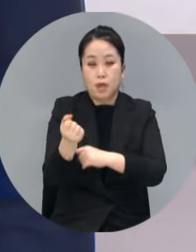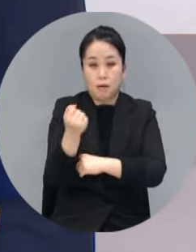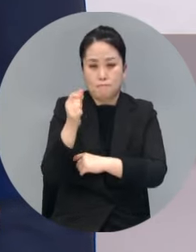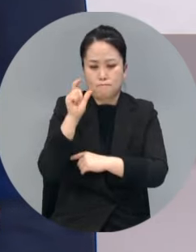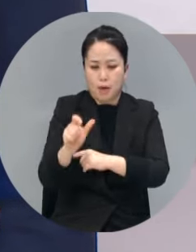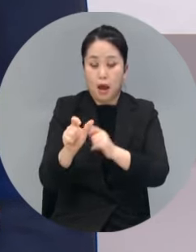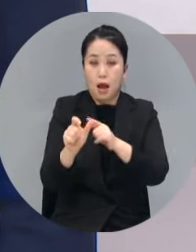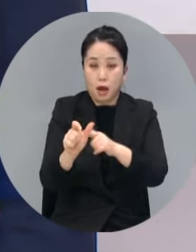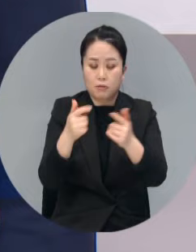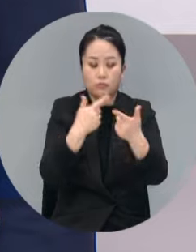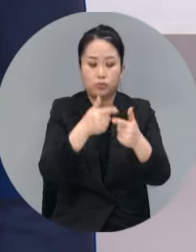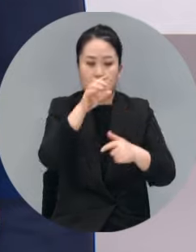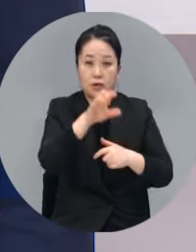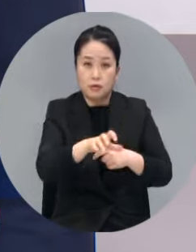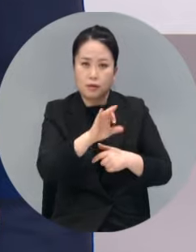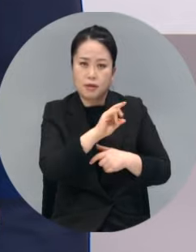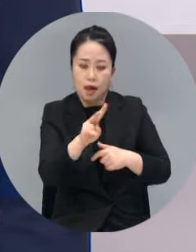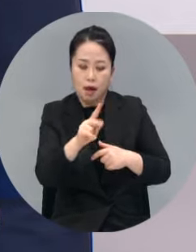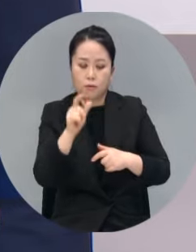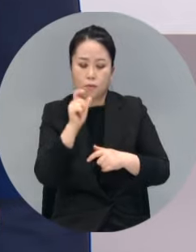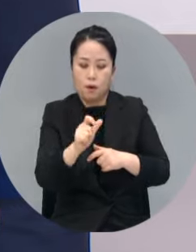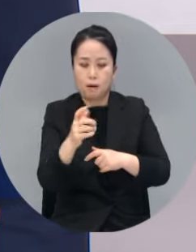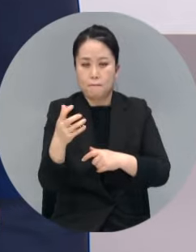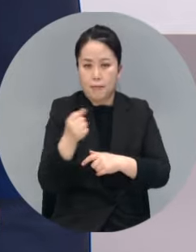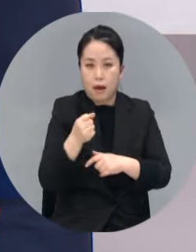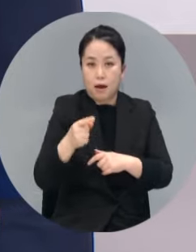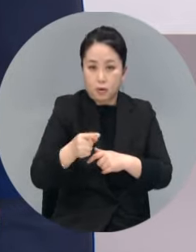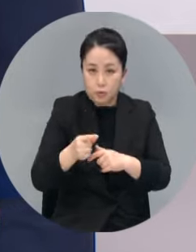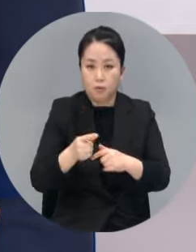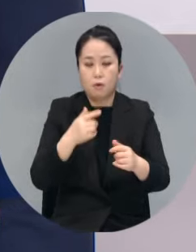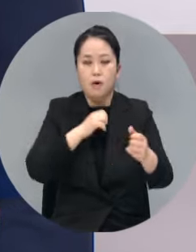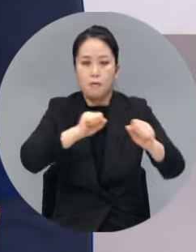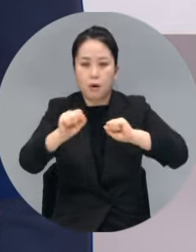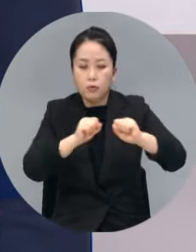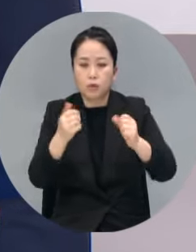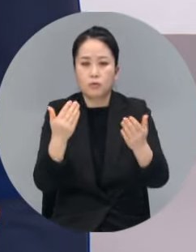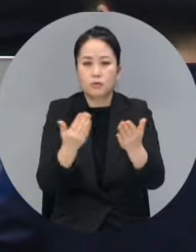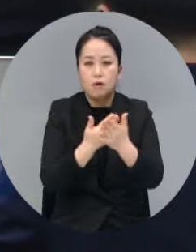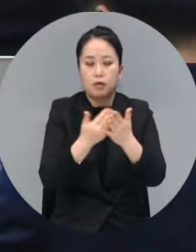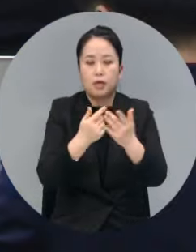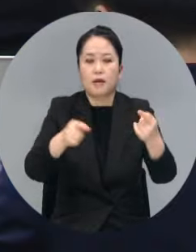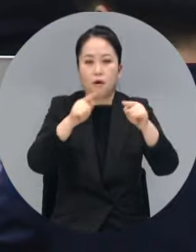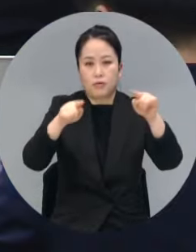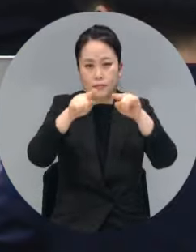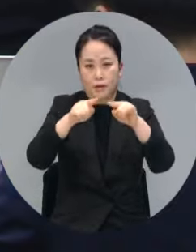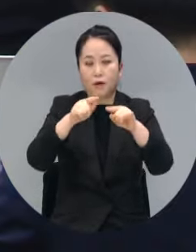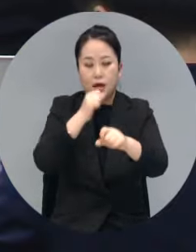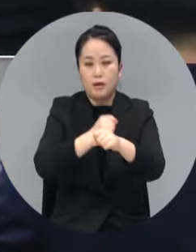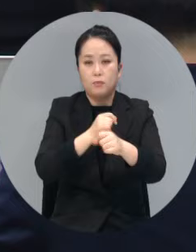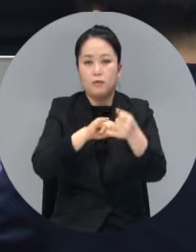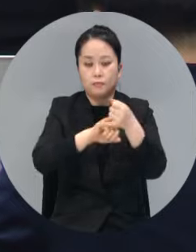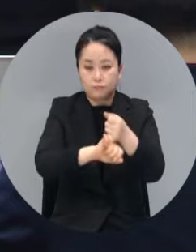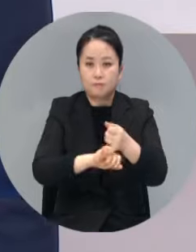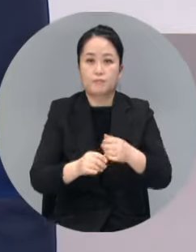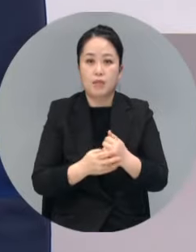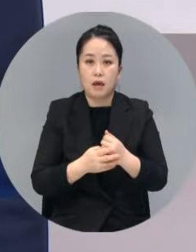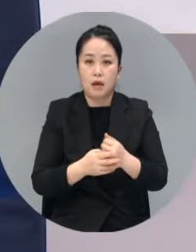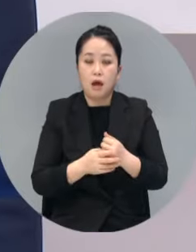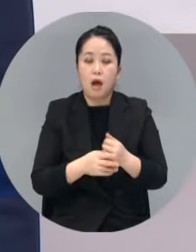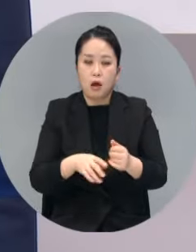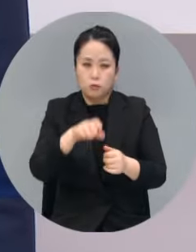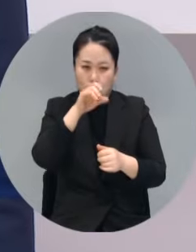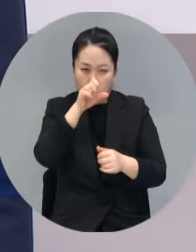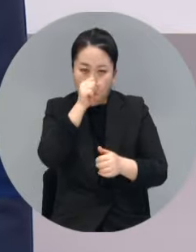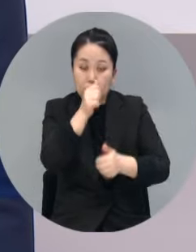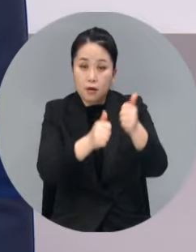힘으로 하나로 모아내는 역동적인 경선을 치러내겠습니다. 선의의 경쟁을 통해 민주